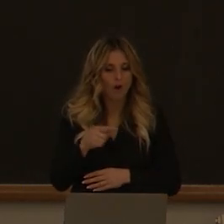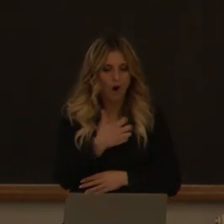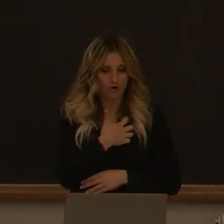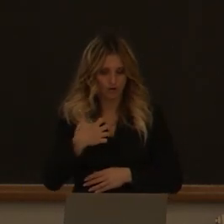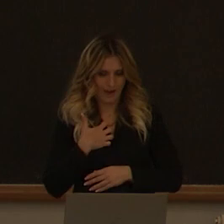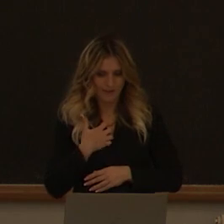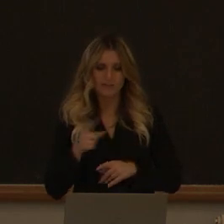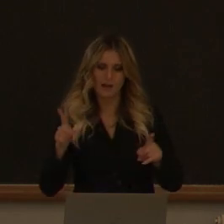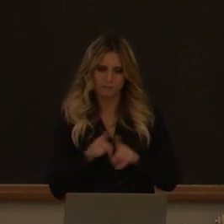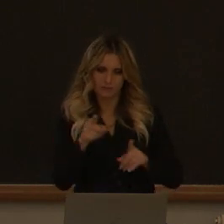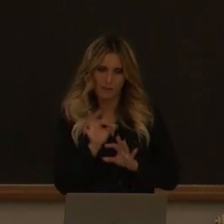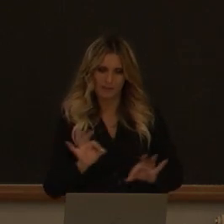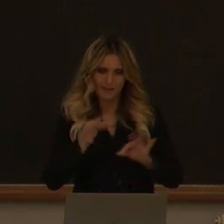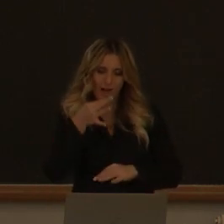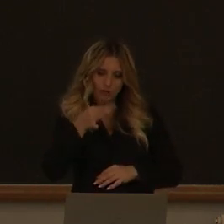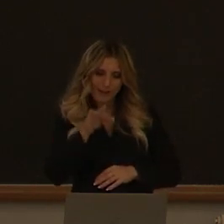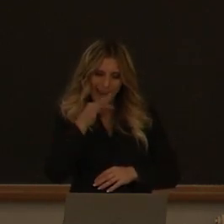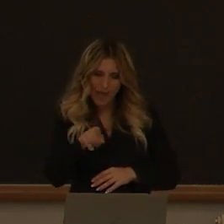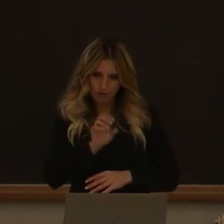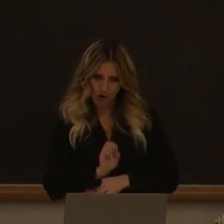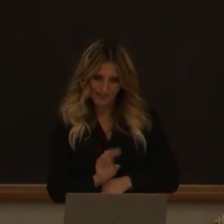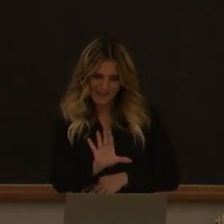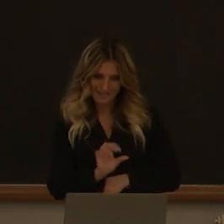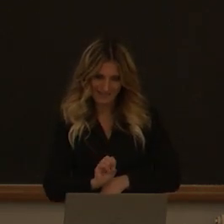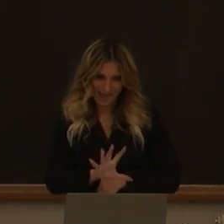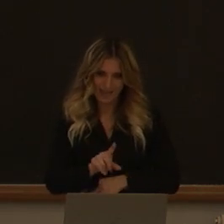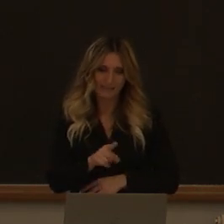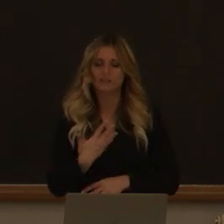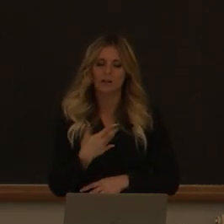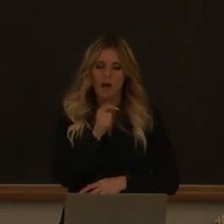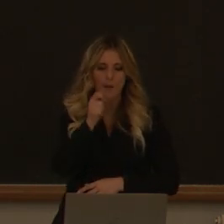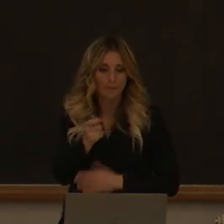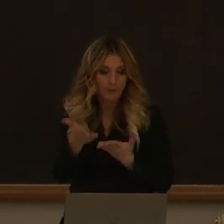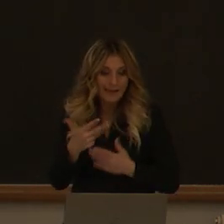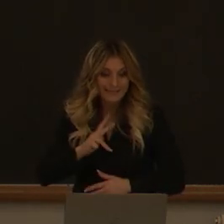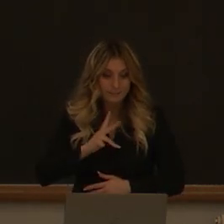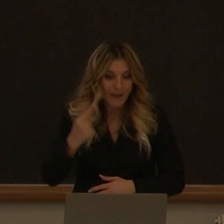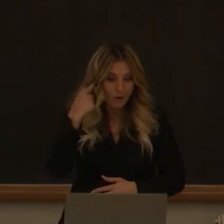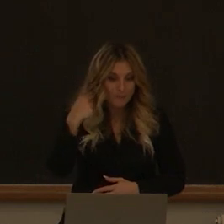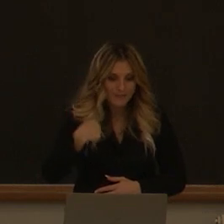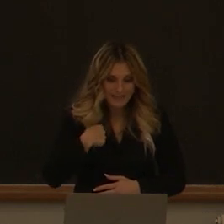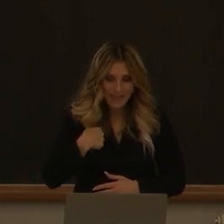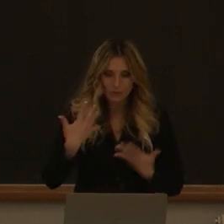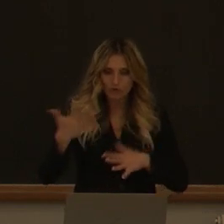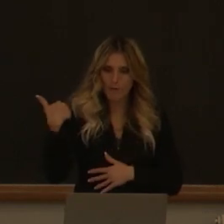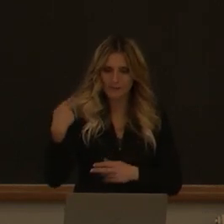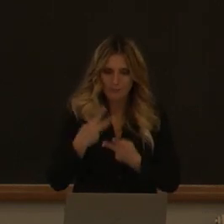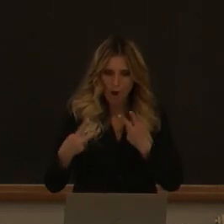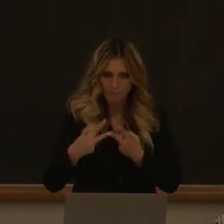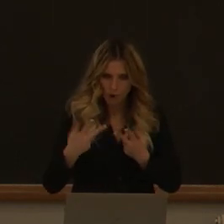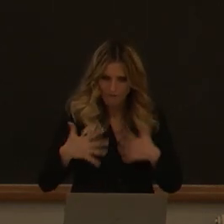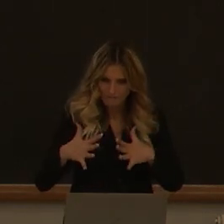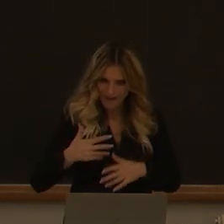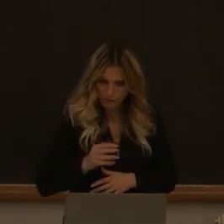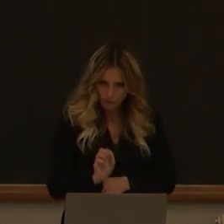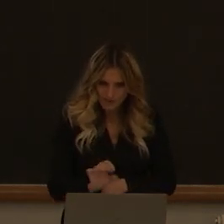ha preparato una relazione con slide. Gli diamo subito la parola, spero che mi senta. Abbiamo già fatto la prova delle slide, che mi